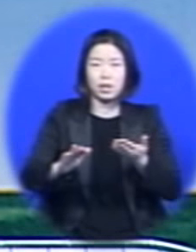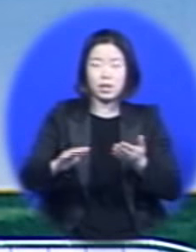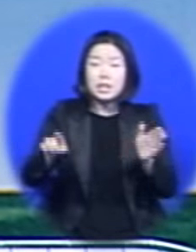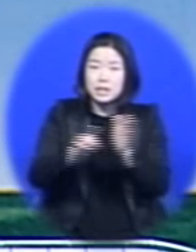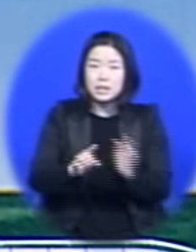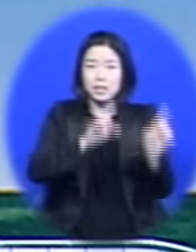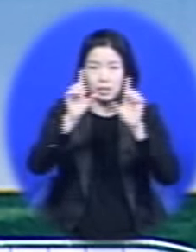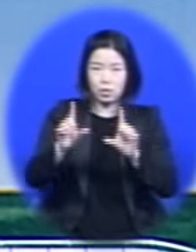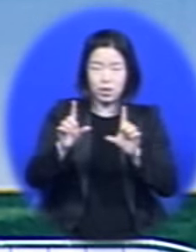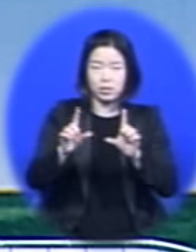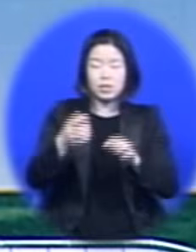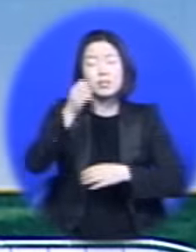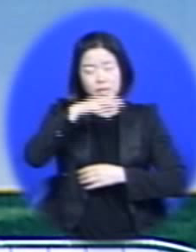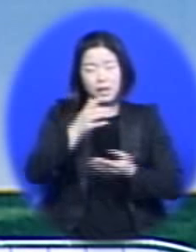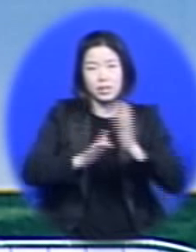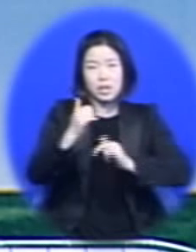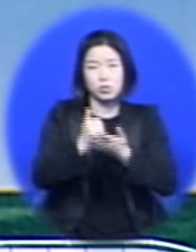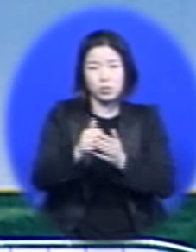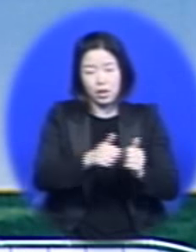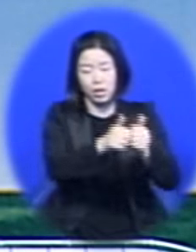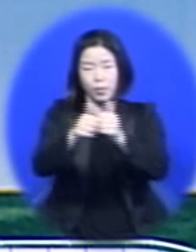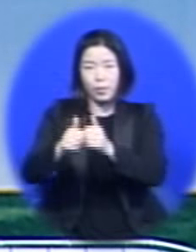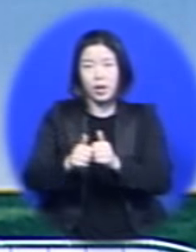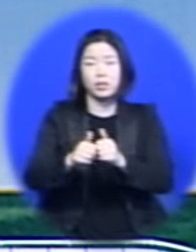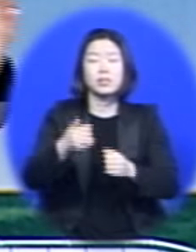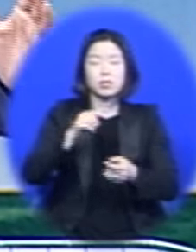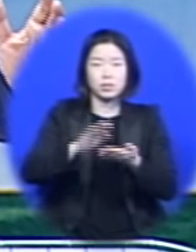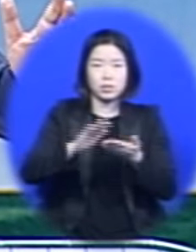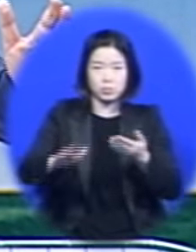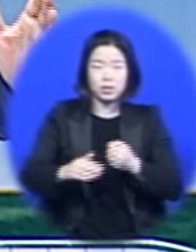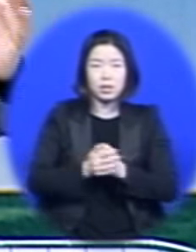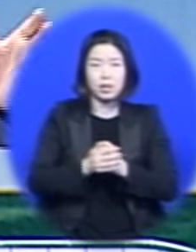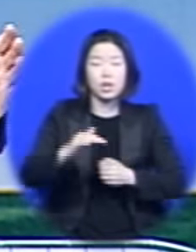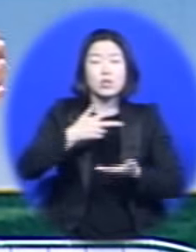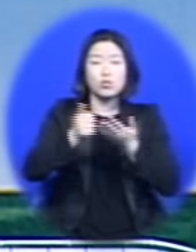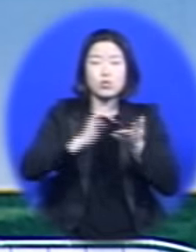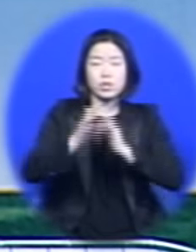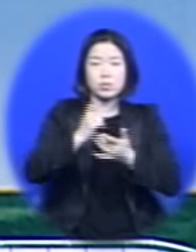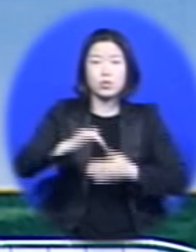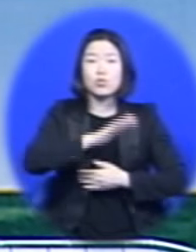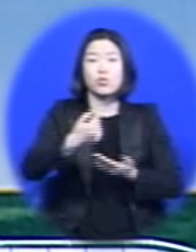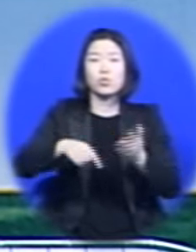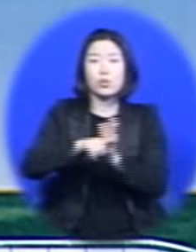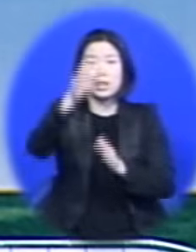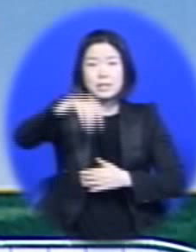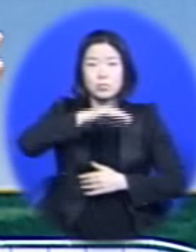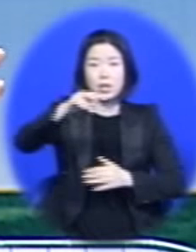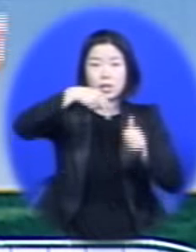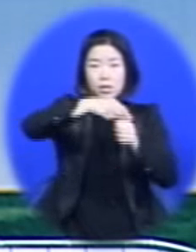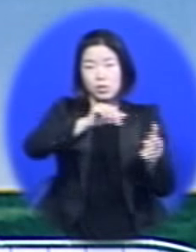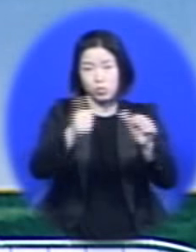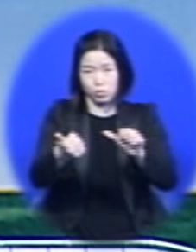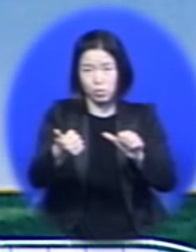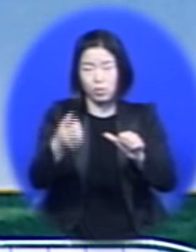신앙생활은 예수님과 그냥 동행하는 것입니다. 주 예수님은 우리를 위해서 십자가에 달려 죽으셨고 그리고 죽음에서